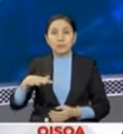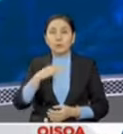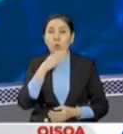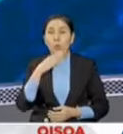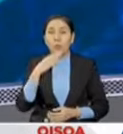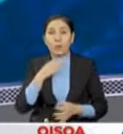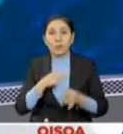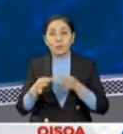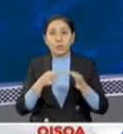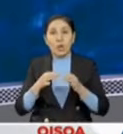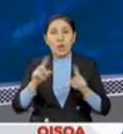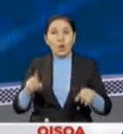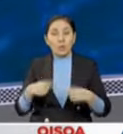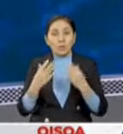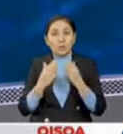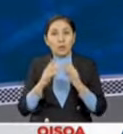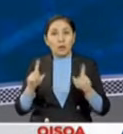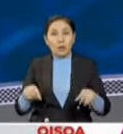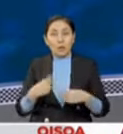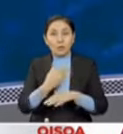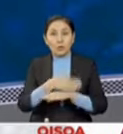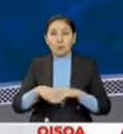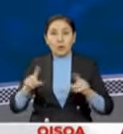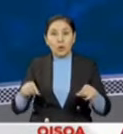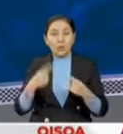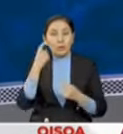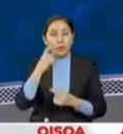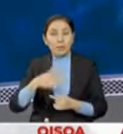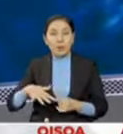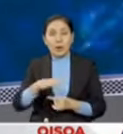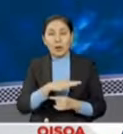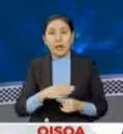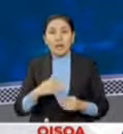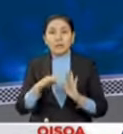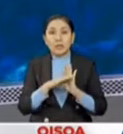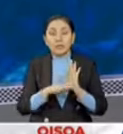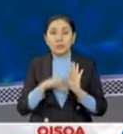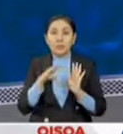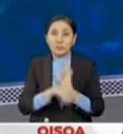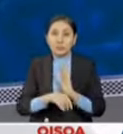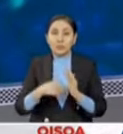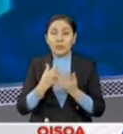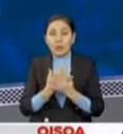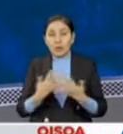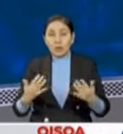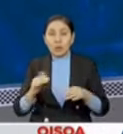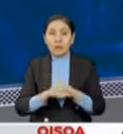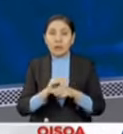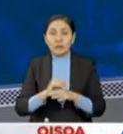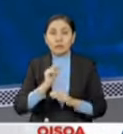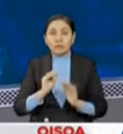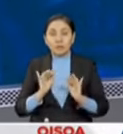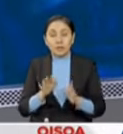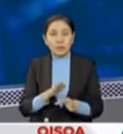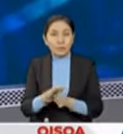Respublikamizning ko'plab hududlarida obod xonadon, obod ko'cha, obod mahalla davlat dasturi doirasida qator xayrli ishlar